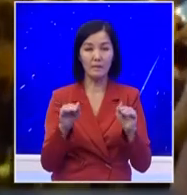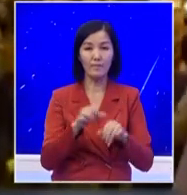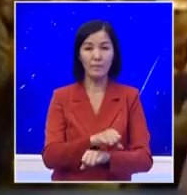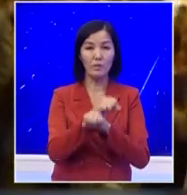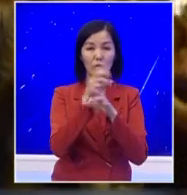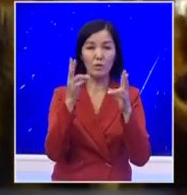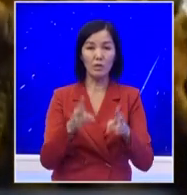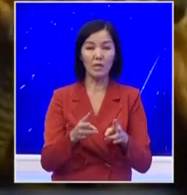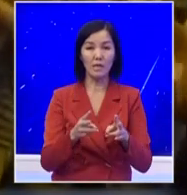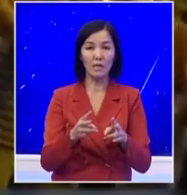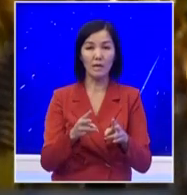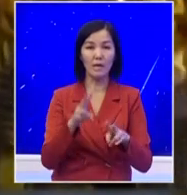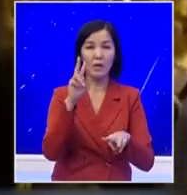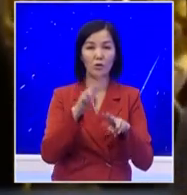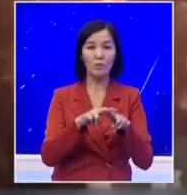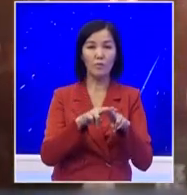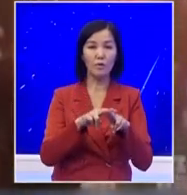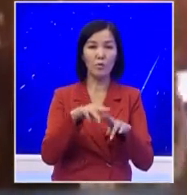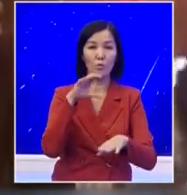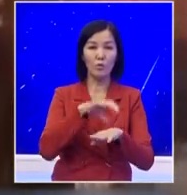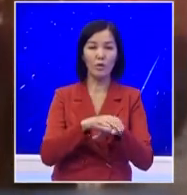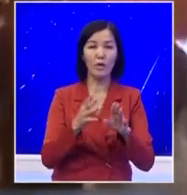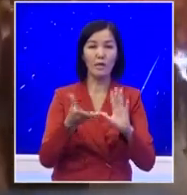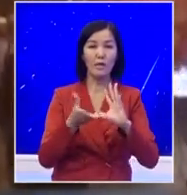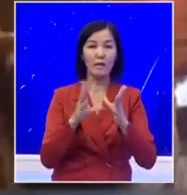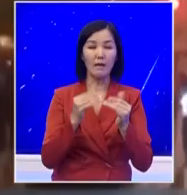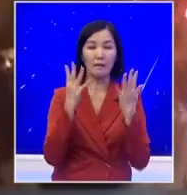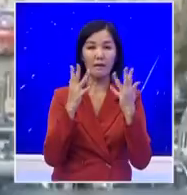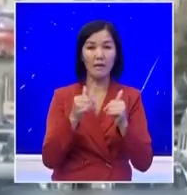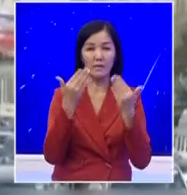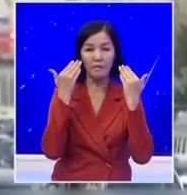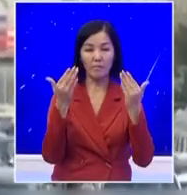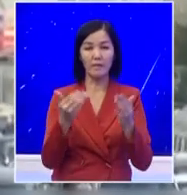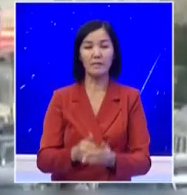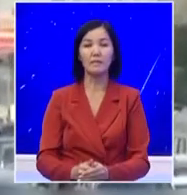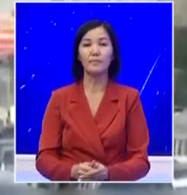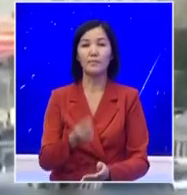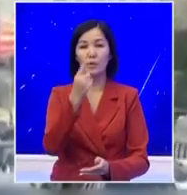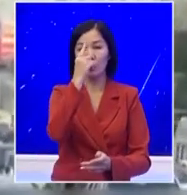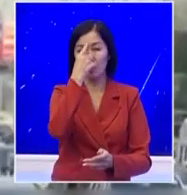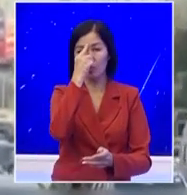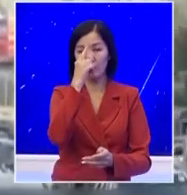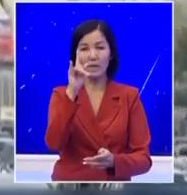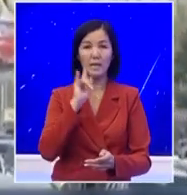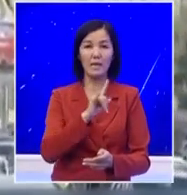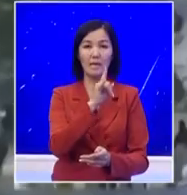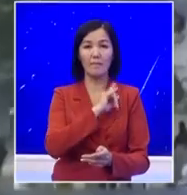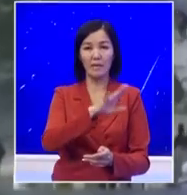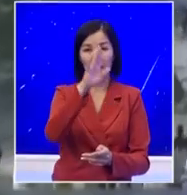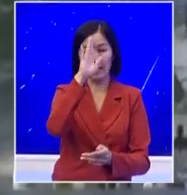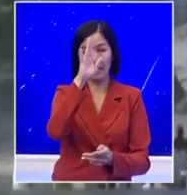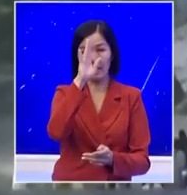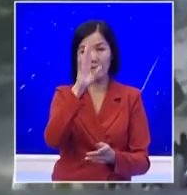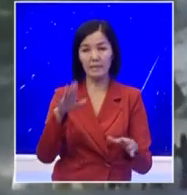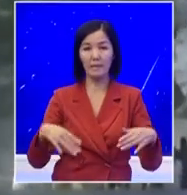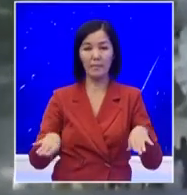зардап шеккендер мен қамауға алынғандардың нақты саны белгісіз. Үндістанда ер мен әйел арасындағы теңдік үшін